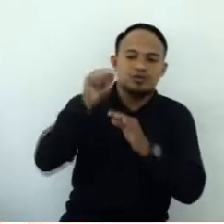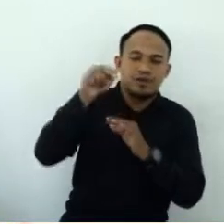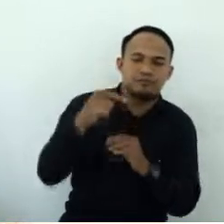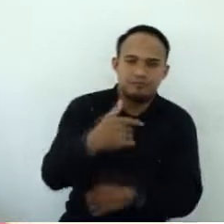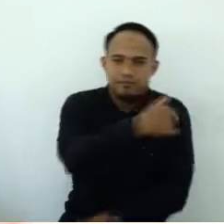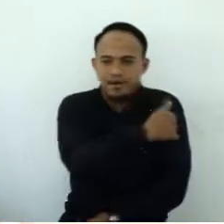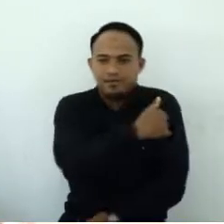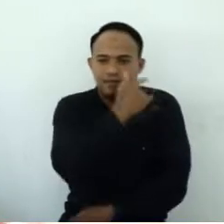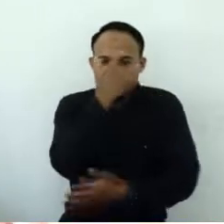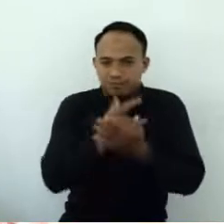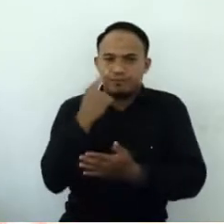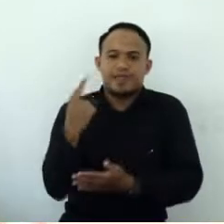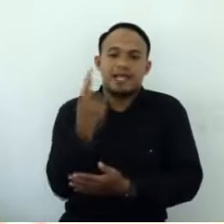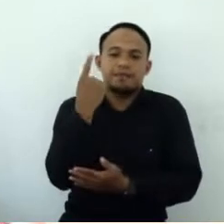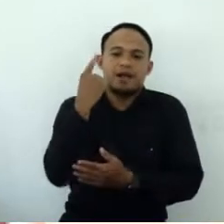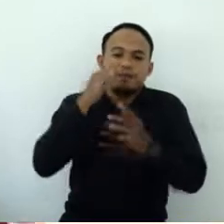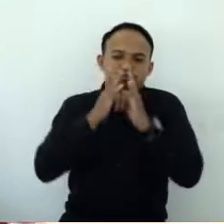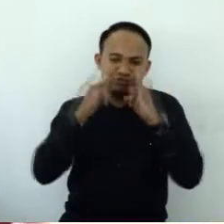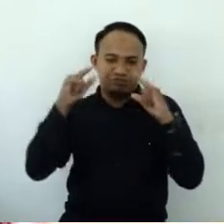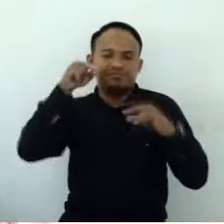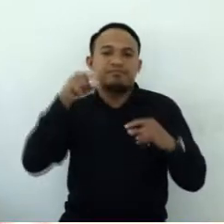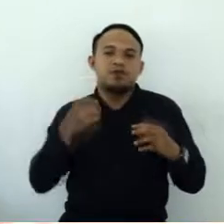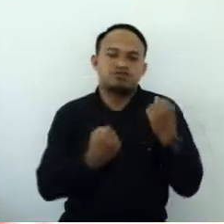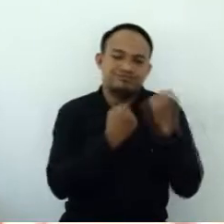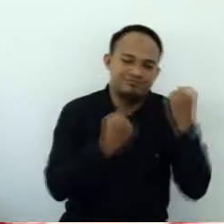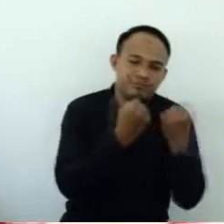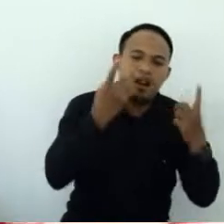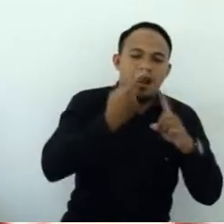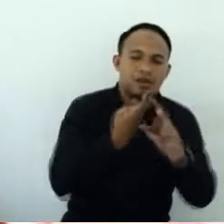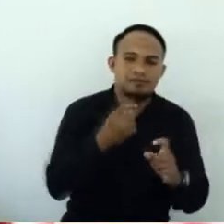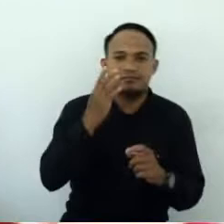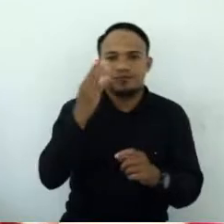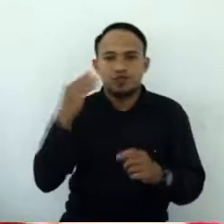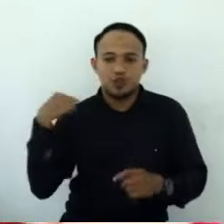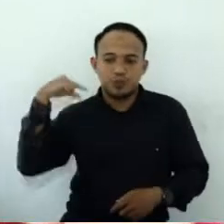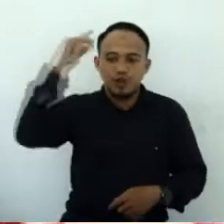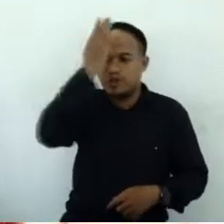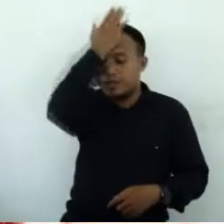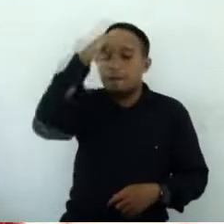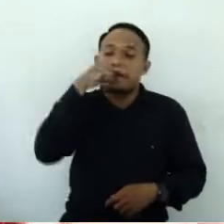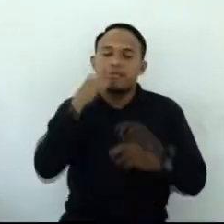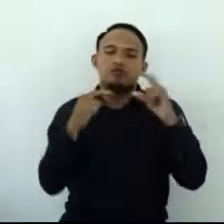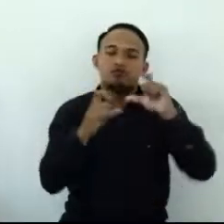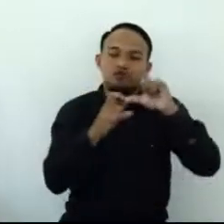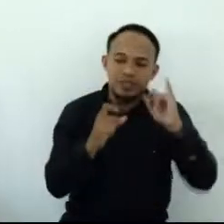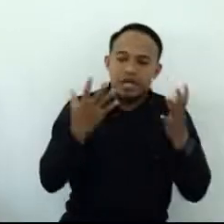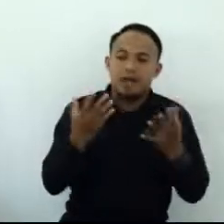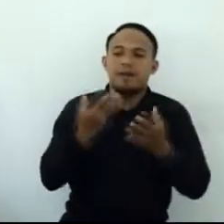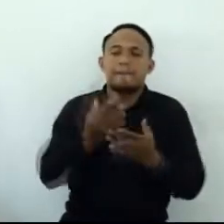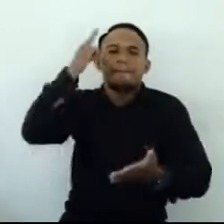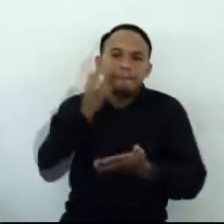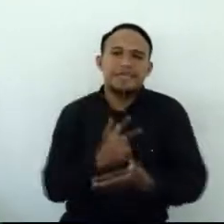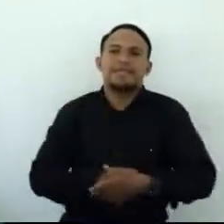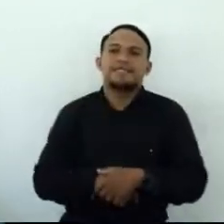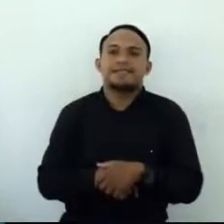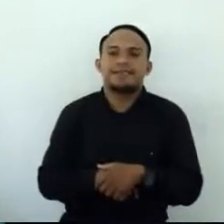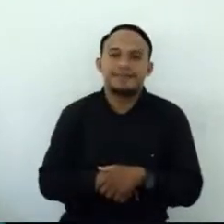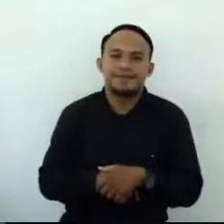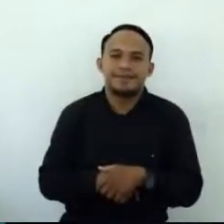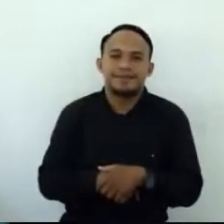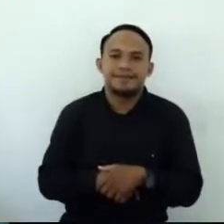memastikan pelaksanaan vaksinasi untuk anak berjalan dengan lancar karena tenaga kesehatan yang cukup banyak untuk